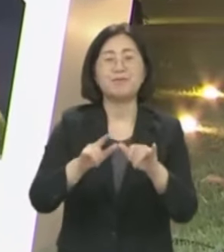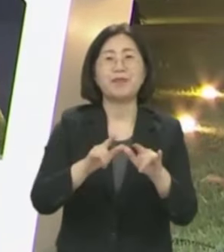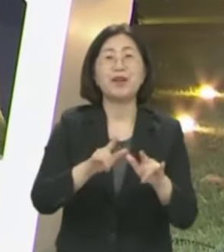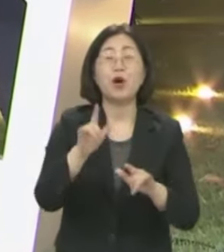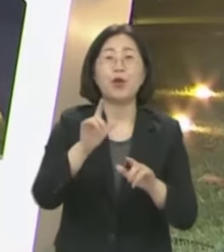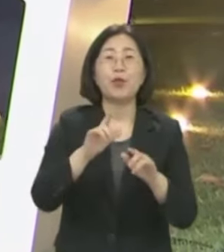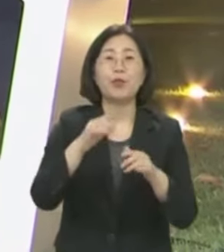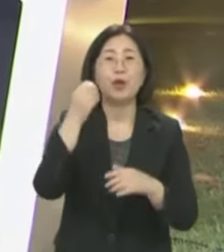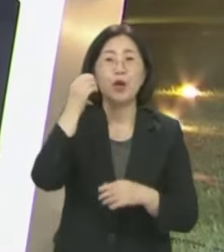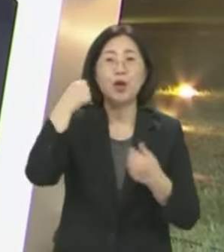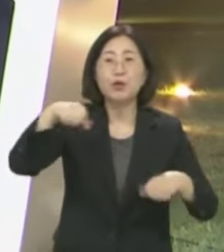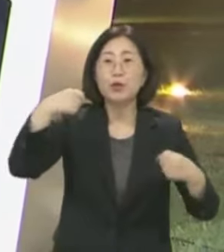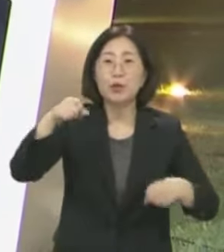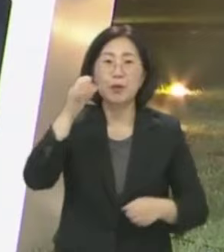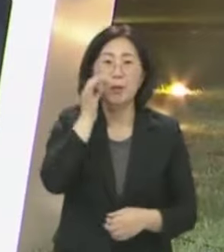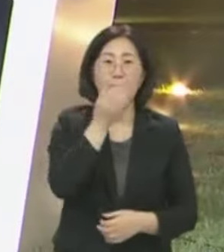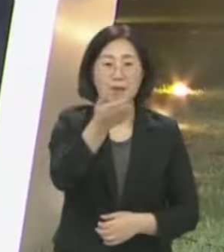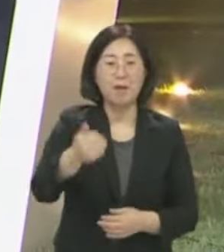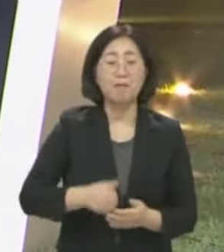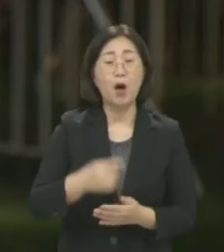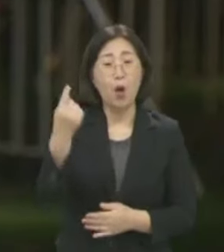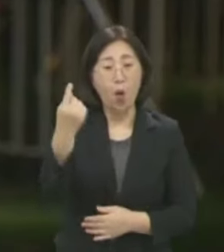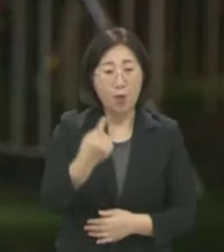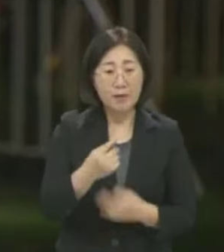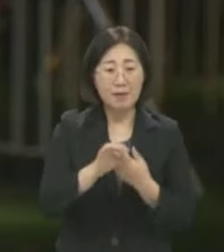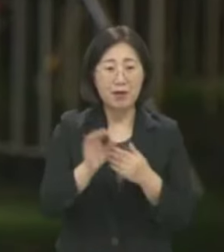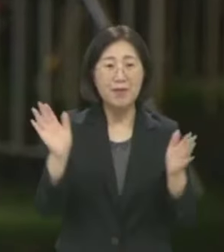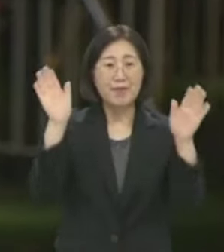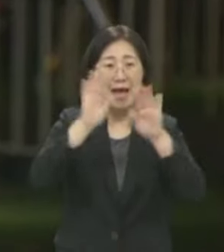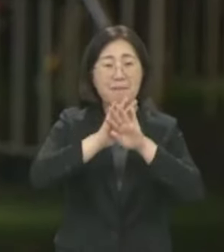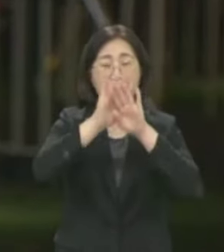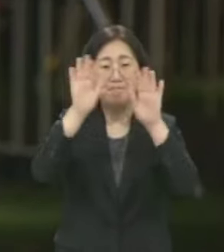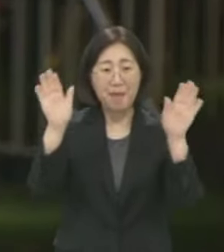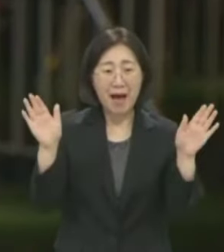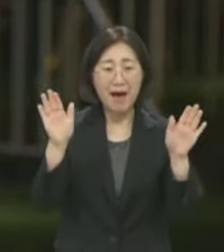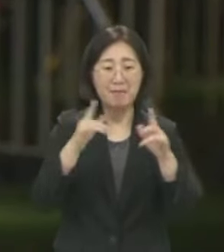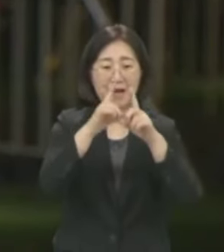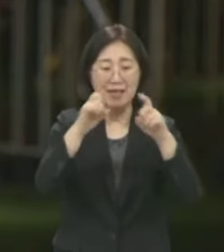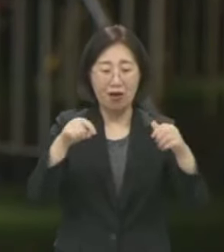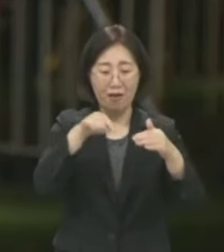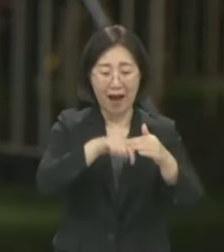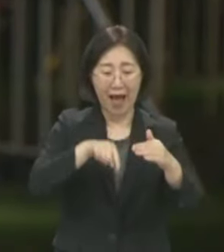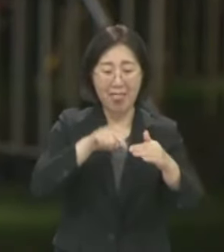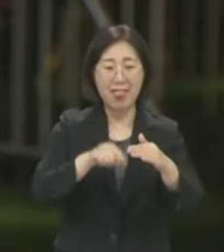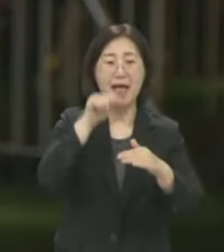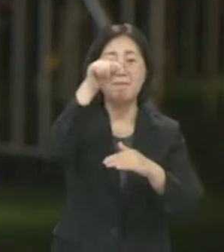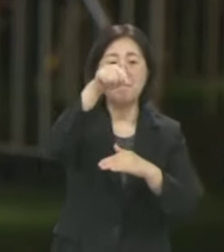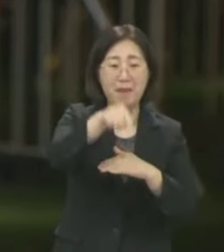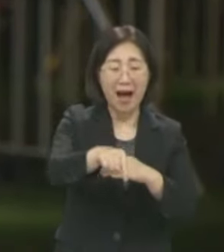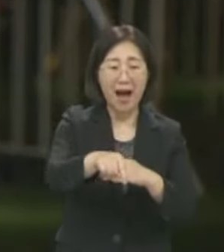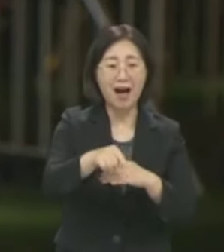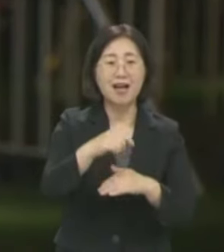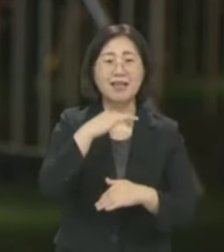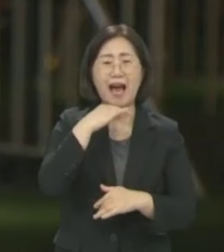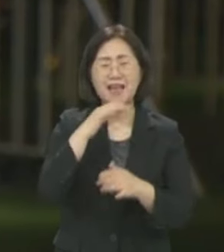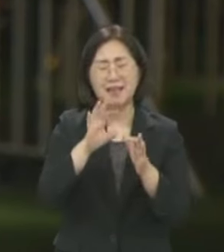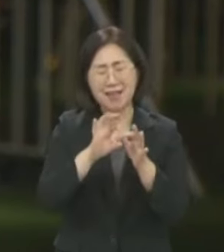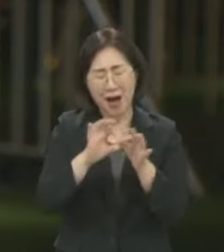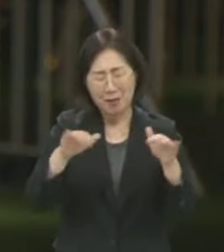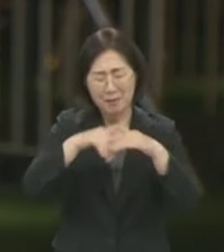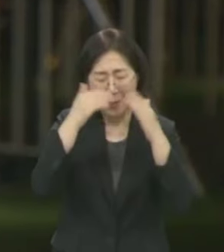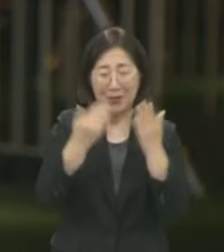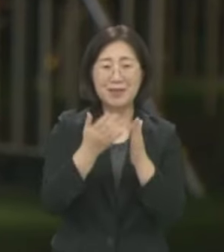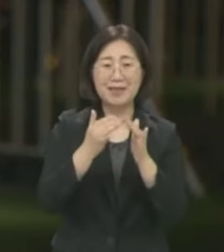될 텐데요. 정말 오시기만 한다면 낮, 밤, 그리고 성, 박, 선, 안 이런 거 관계없이 계층과 관계없이 누구나 함께